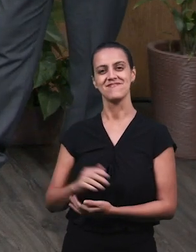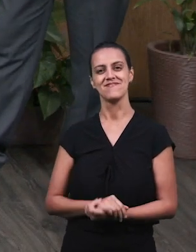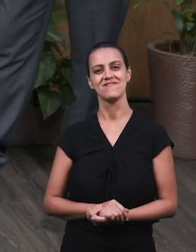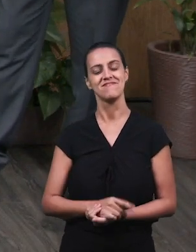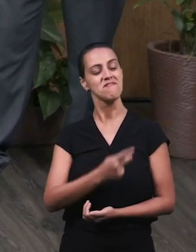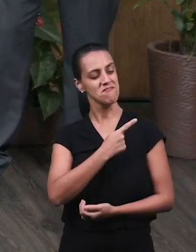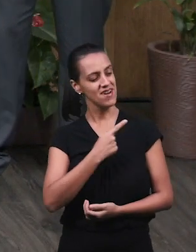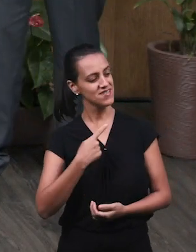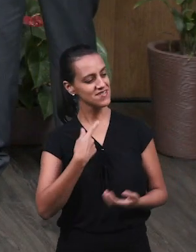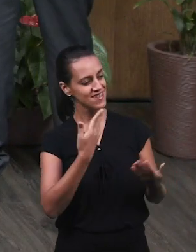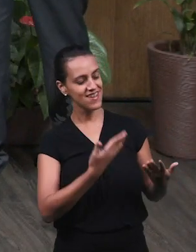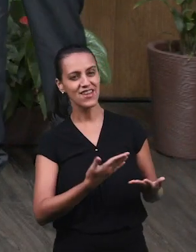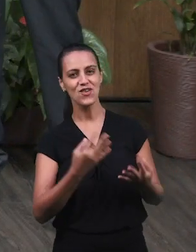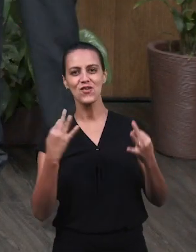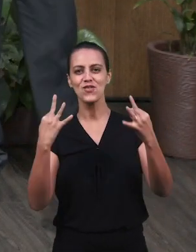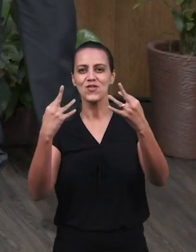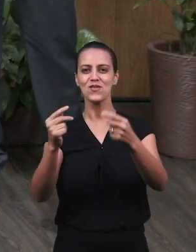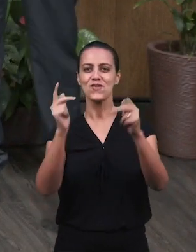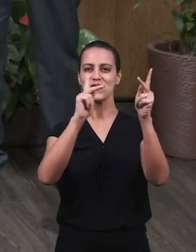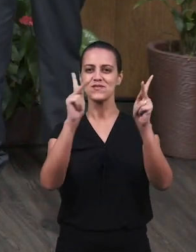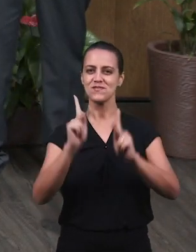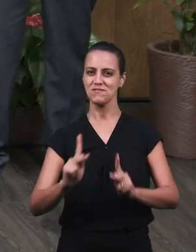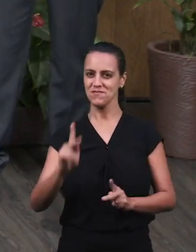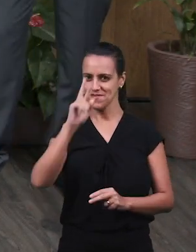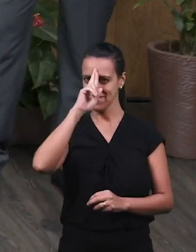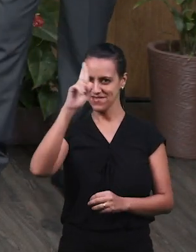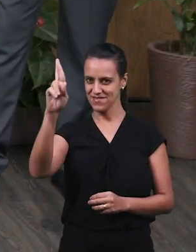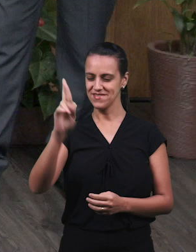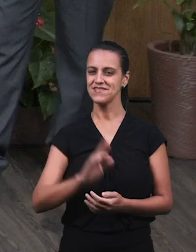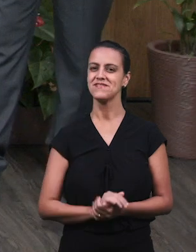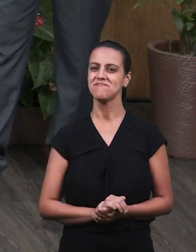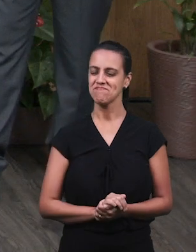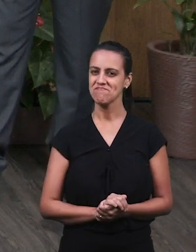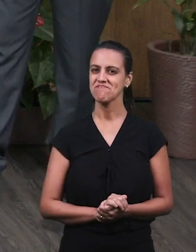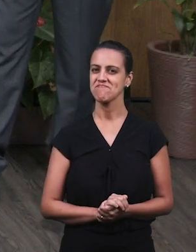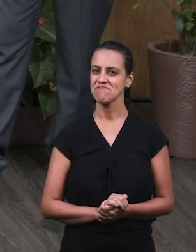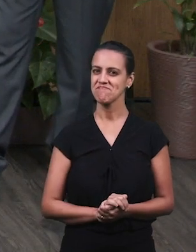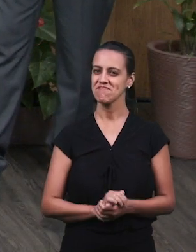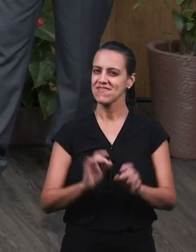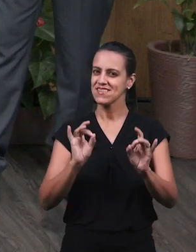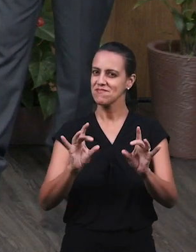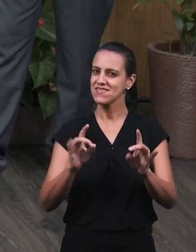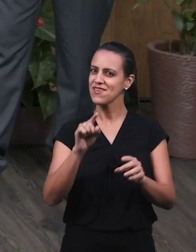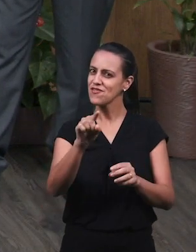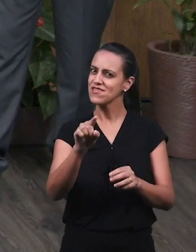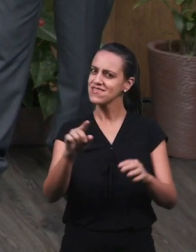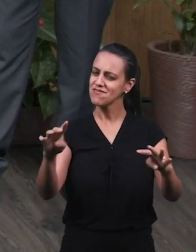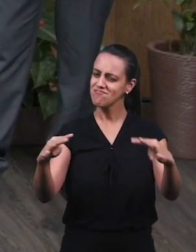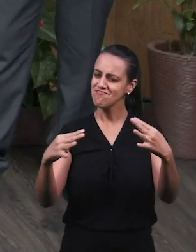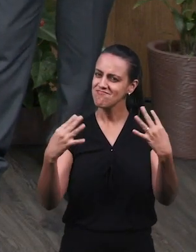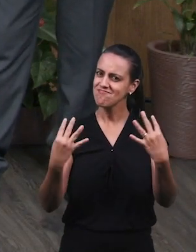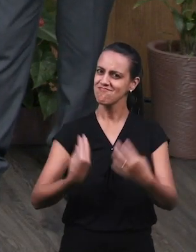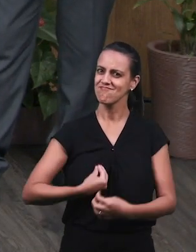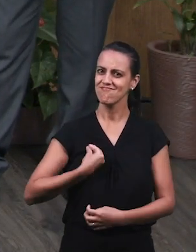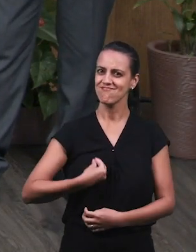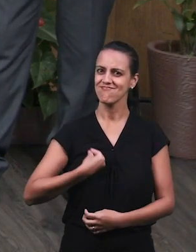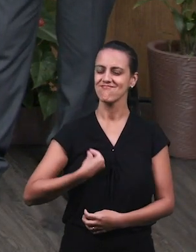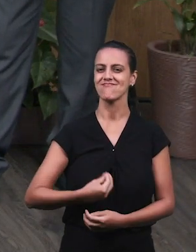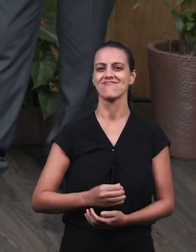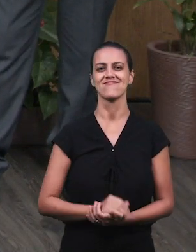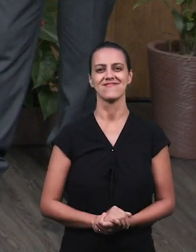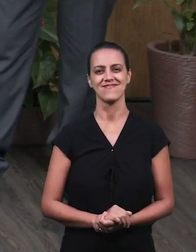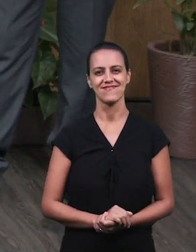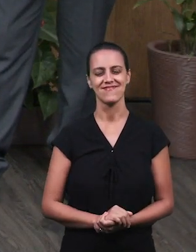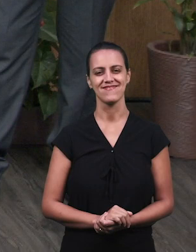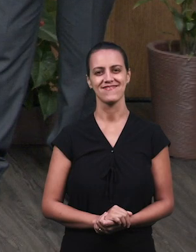Seigneur, Pasteur Daniel, la paix du Seigneur à tous. C'est un privilège de compter avec votre importante participation.